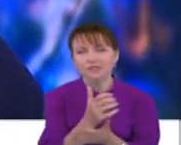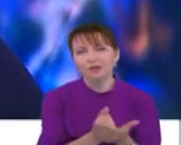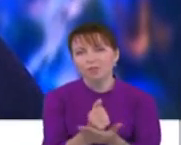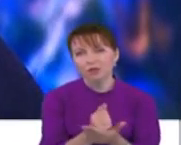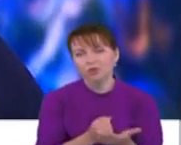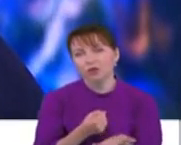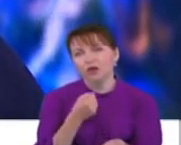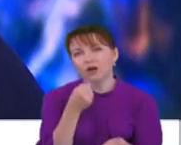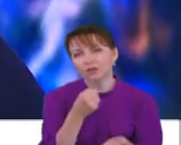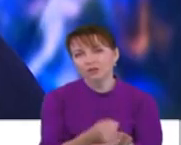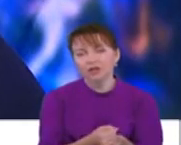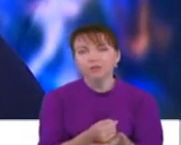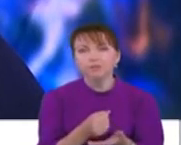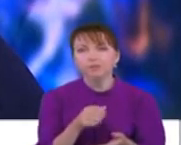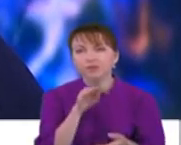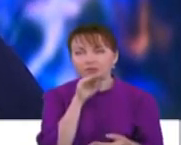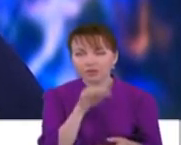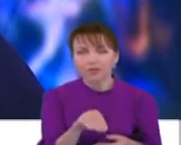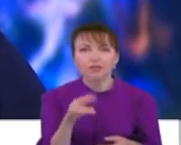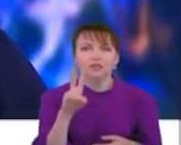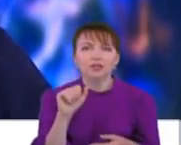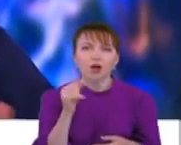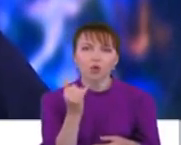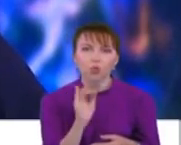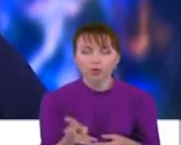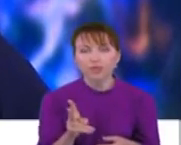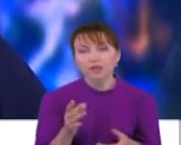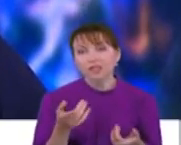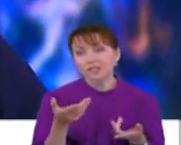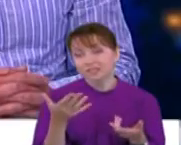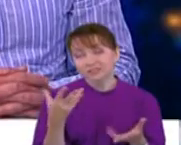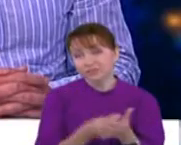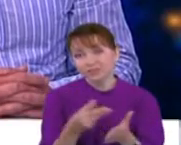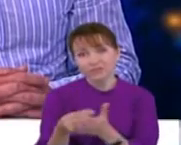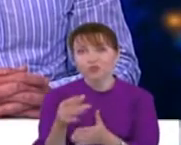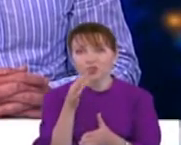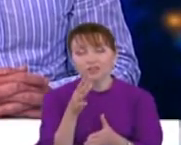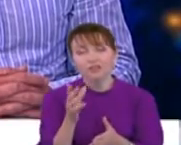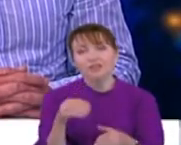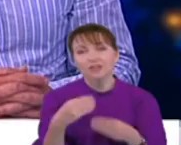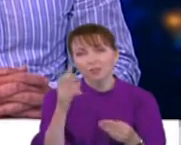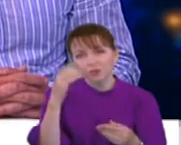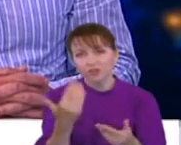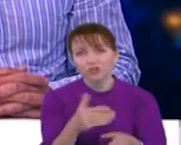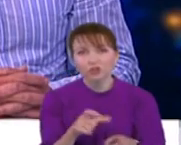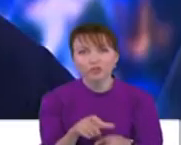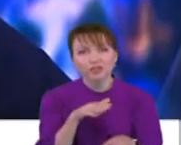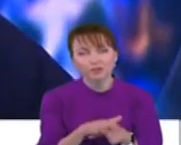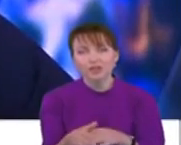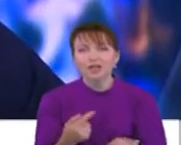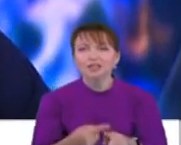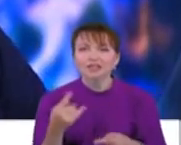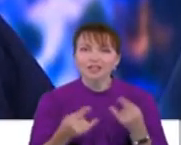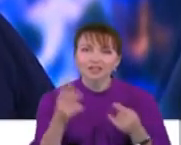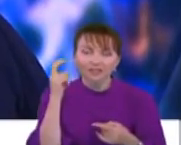кандидат військових наук, доктор технічних наук, професор. Звісно, кожен у свій час, і дай Боже, щоб ваші слова абсолютно справилися. Це